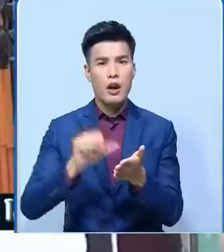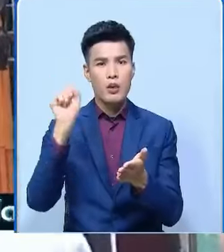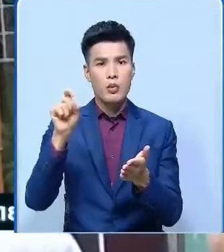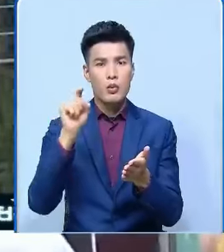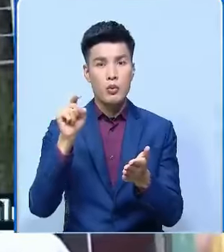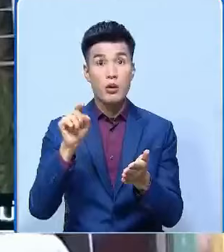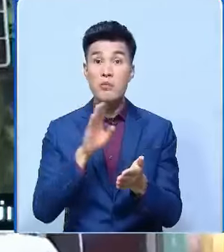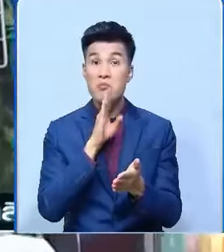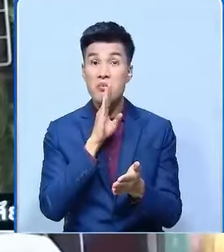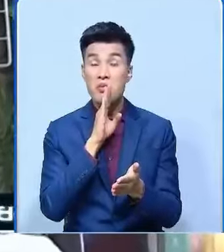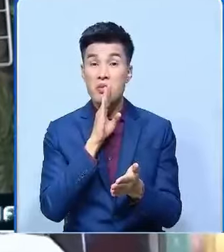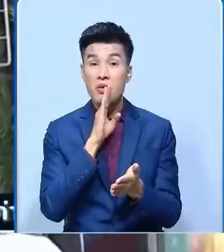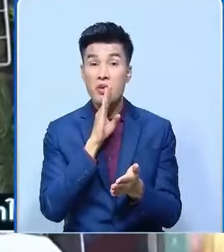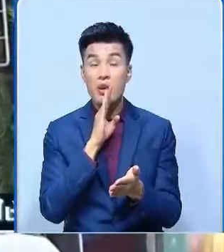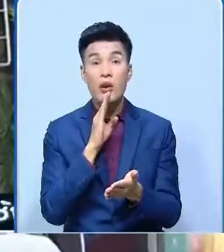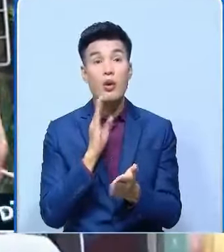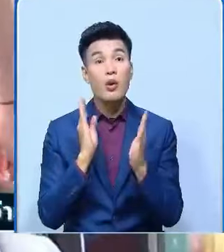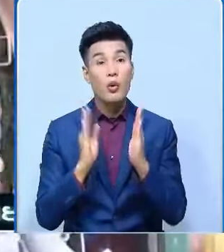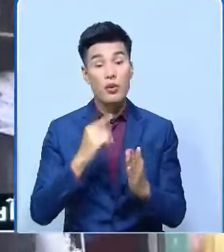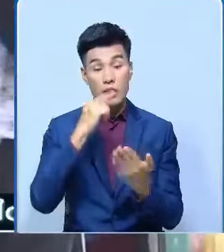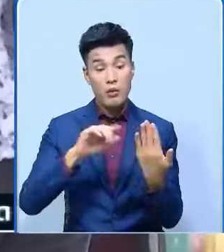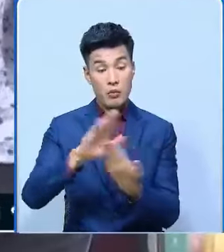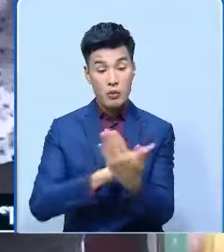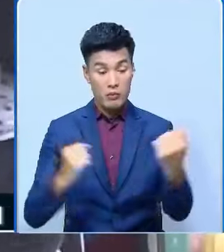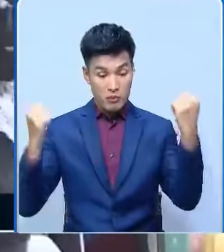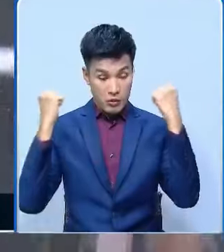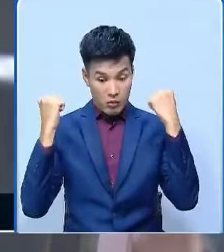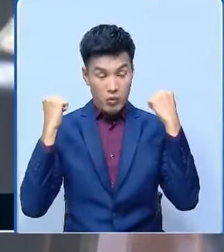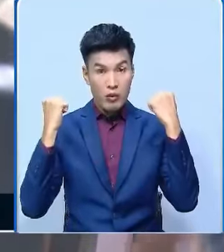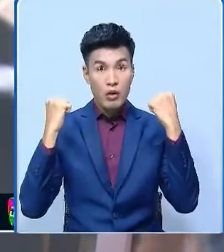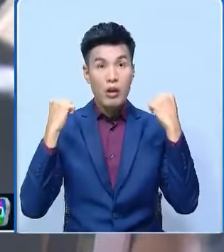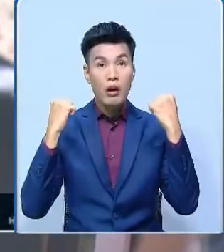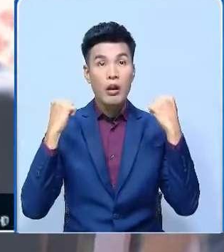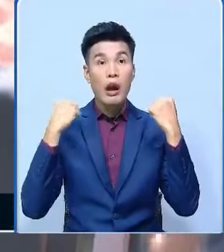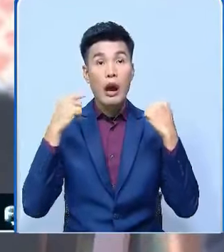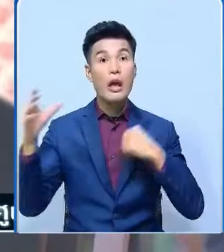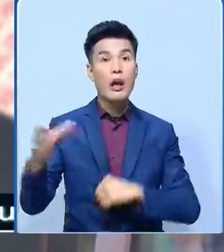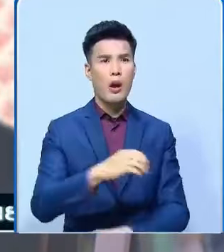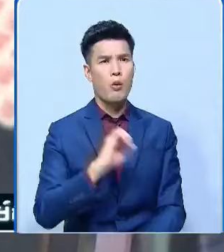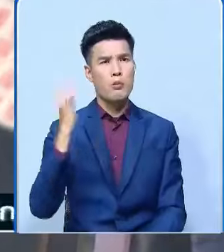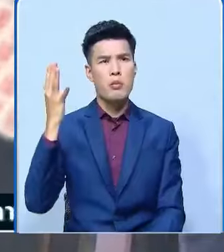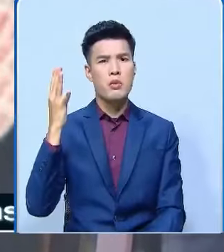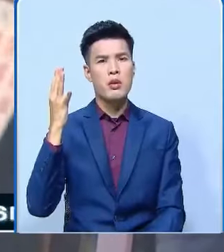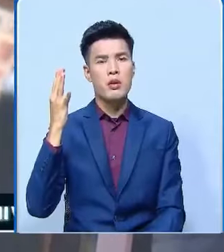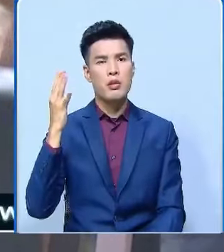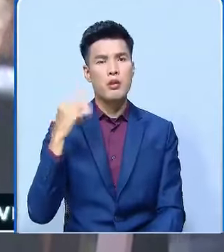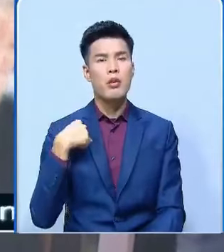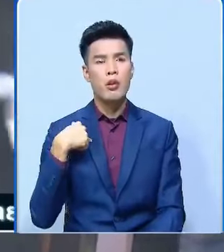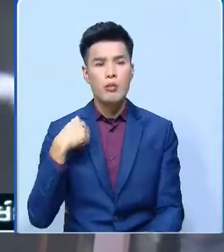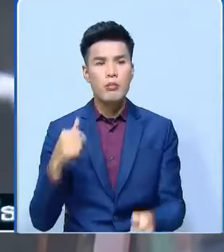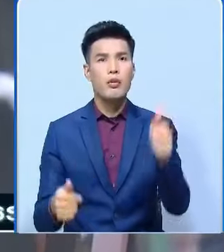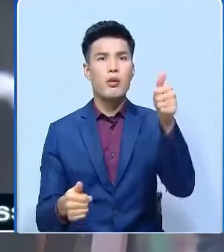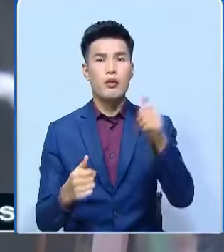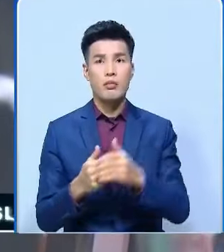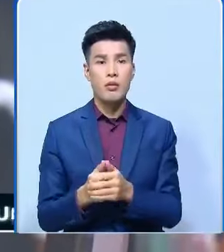ยเพราะหากว่ารากฐานของไทยมีความมั่นคงใครจะมาล่าอนานิคมเราคงจะทำไม่ได้ ที่ท่านแรกพูด